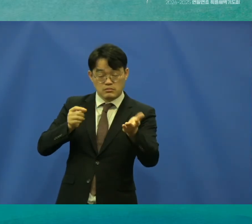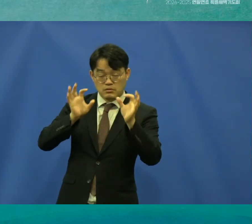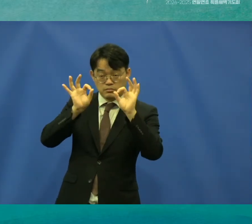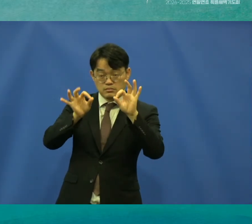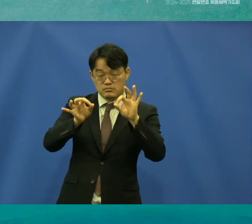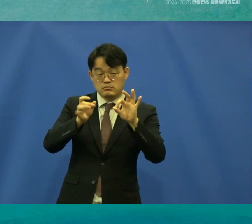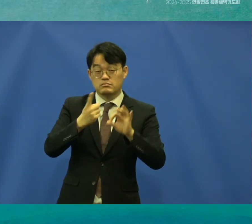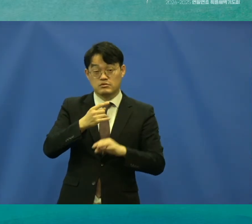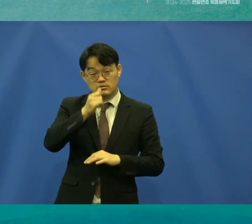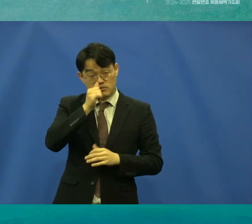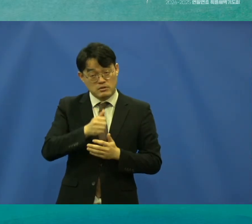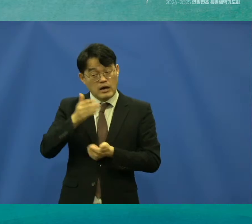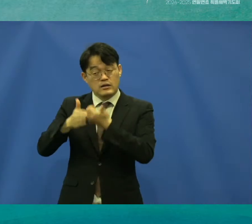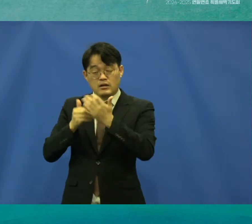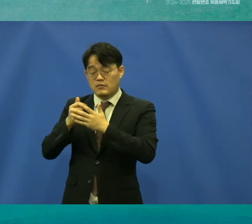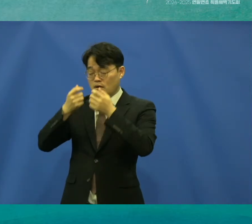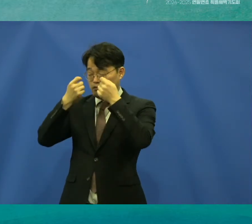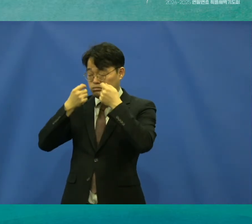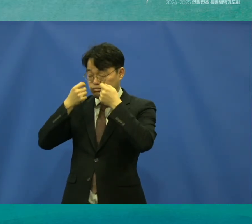하나님이 언제 우십니까?